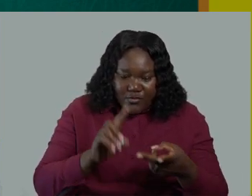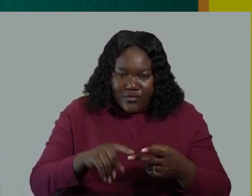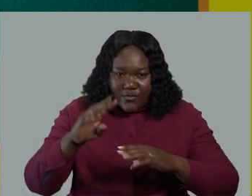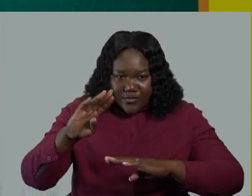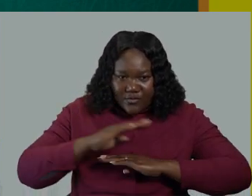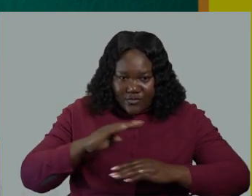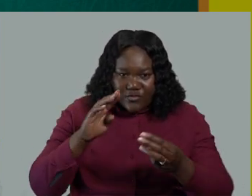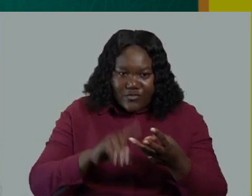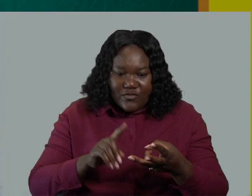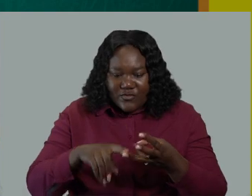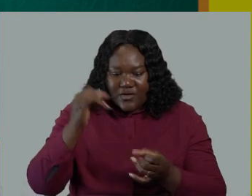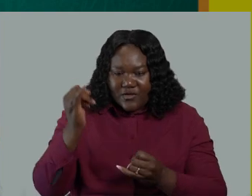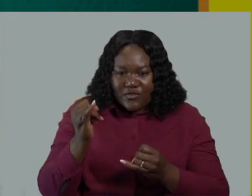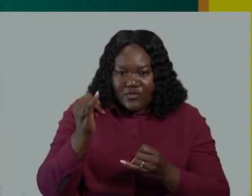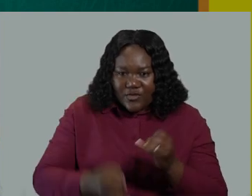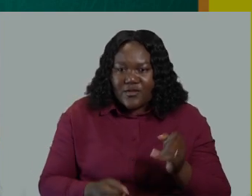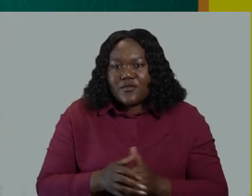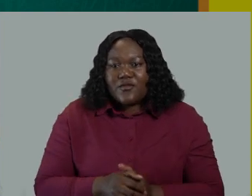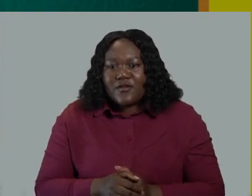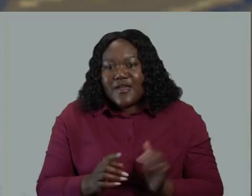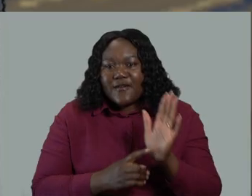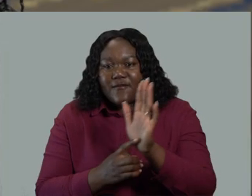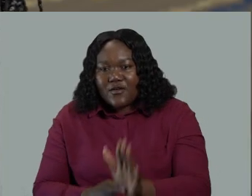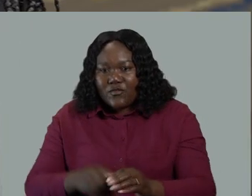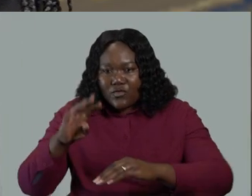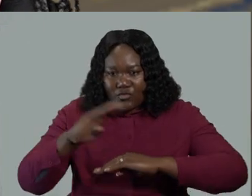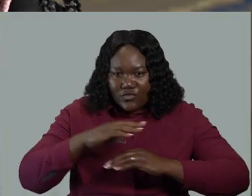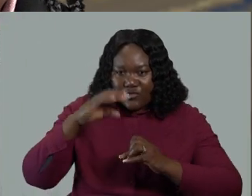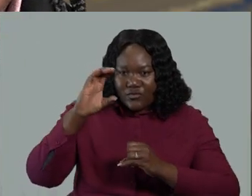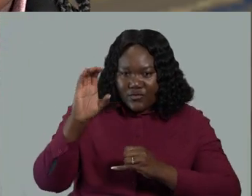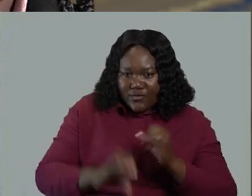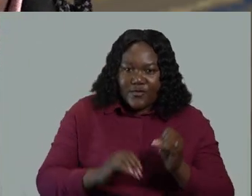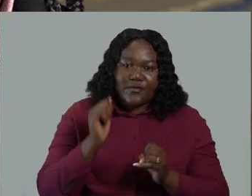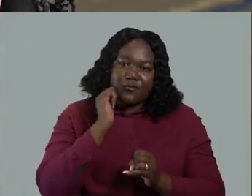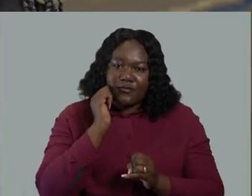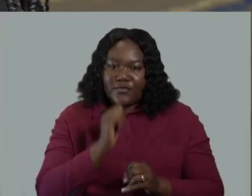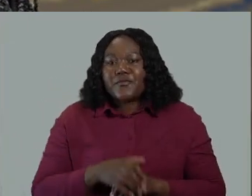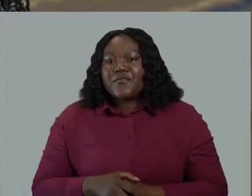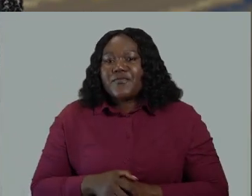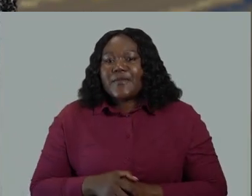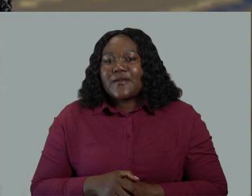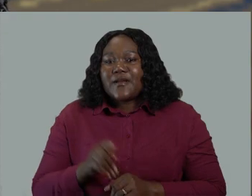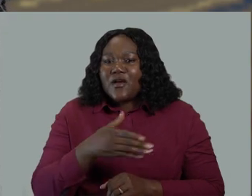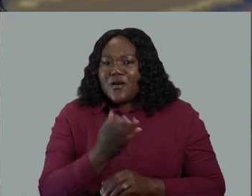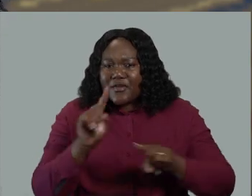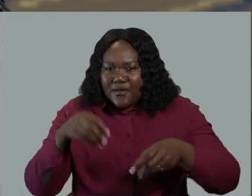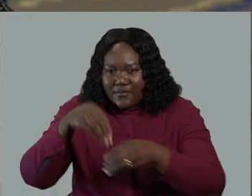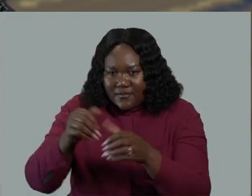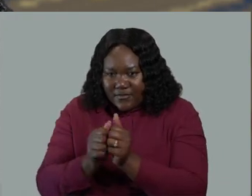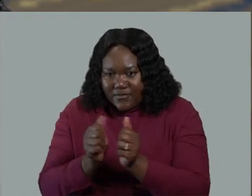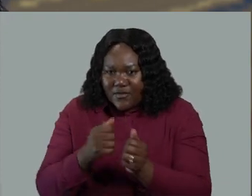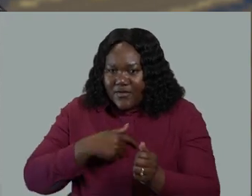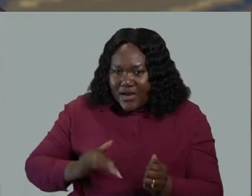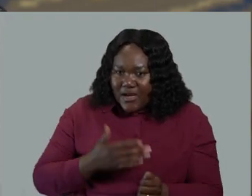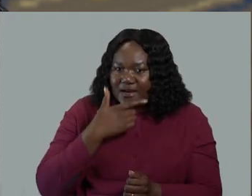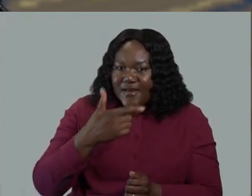efaalomo, olutu, ehulitho. Aalongwa aasimanekwa oshowo aapulakeni mbono mwa kala nokulandula otundi